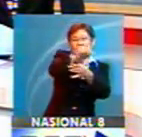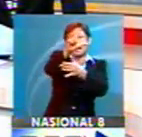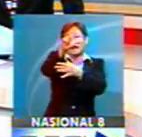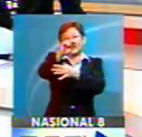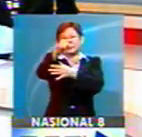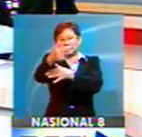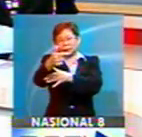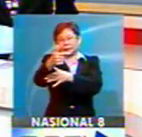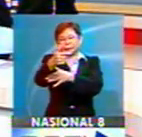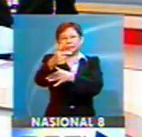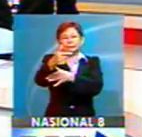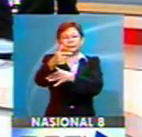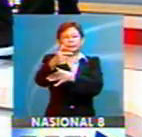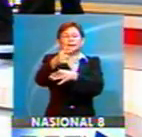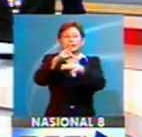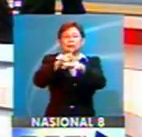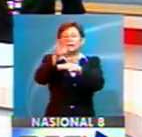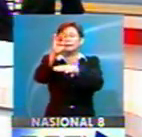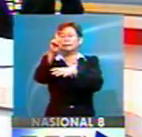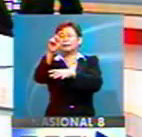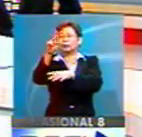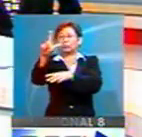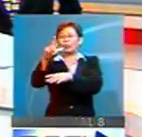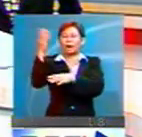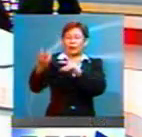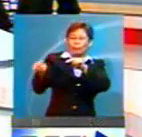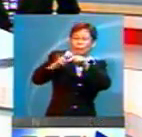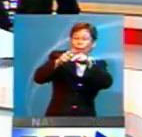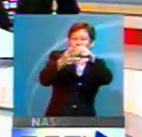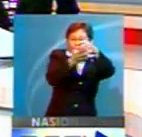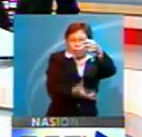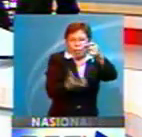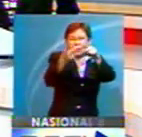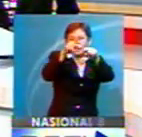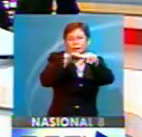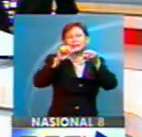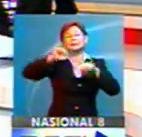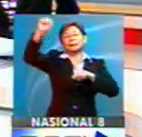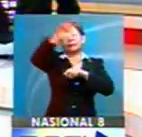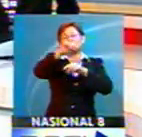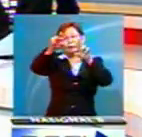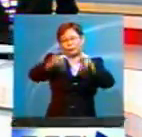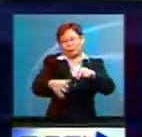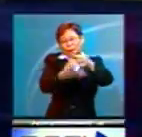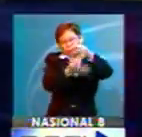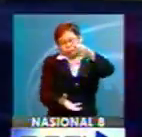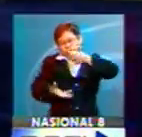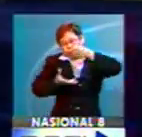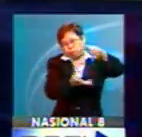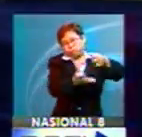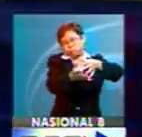Train 9 Sdn Bhd di Bintulu, Sarawak yang akan memberi hasil tambahan kepada Sabah dan rakyatnya.